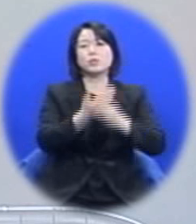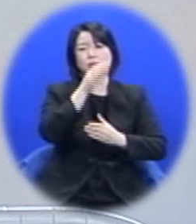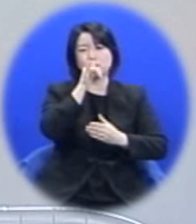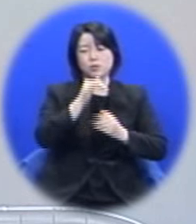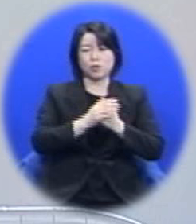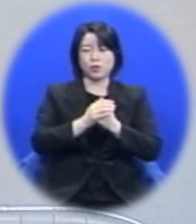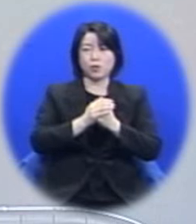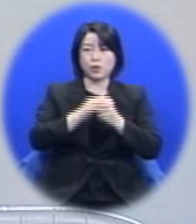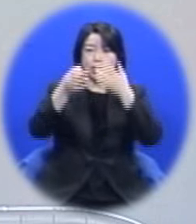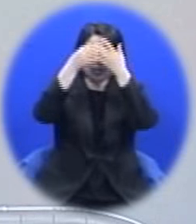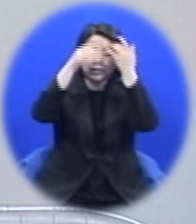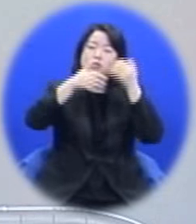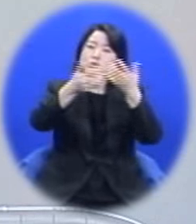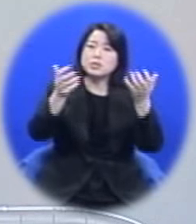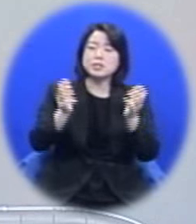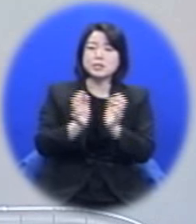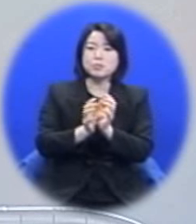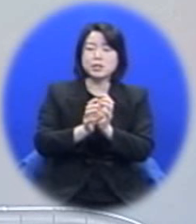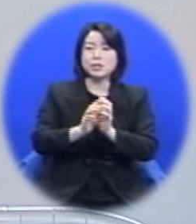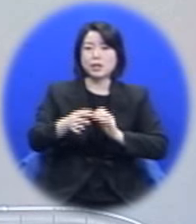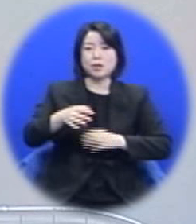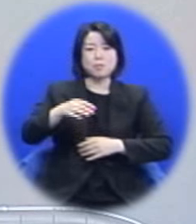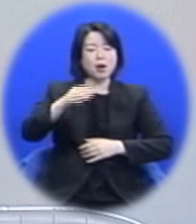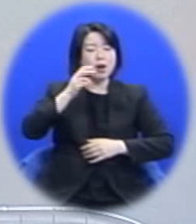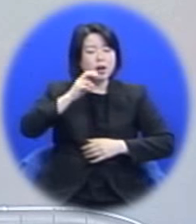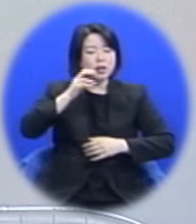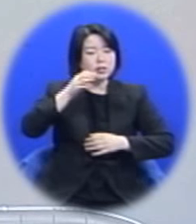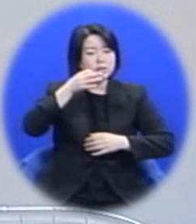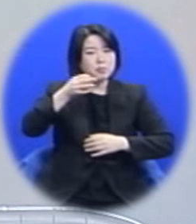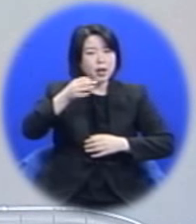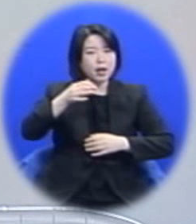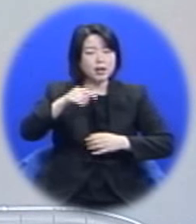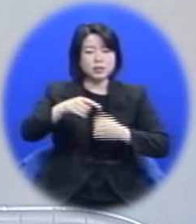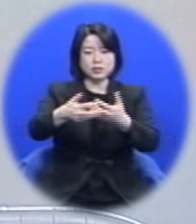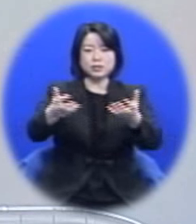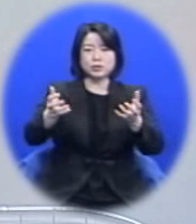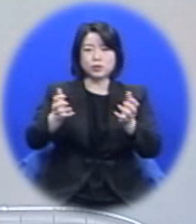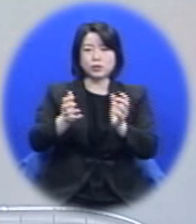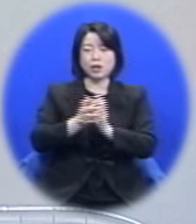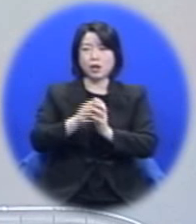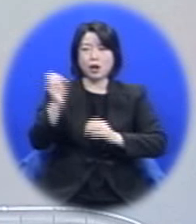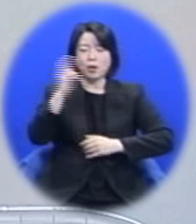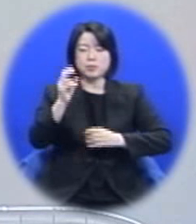뭔가 방송 음향실에서 잘못해서 생방송 중에 어려움이